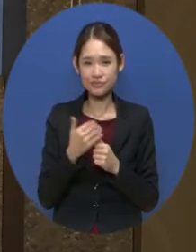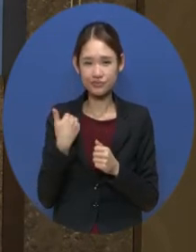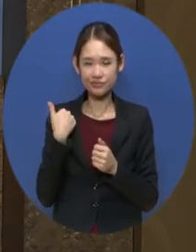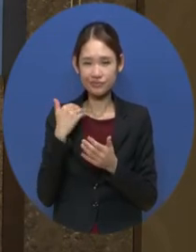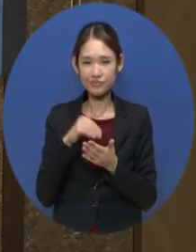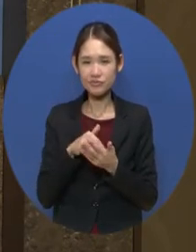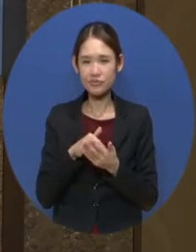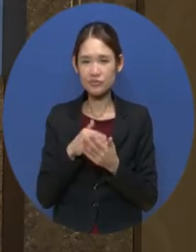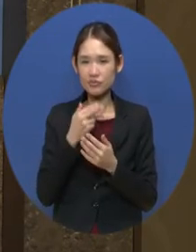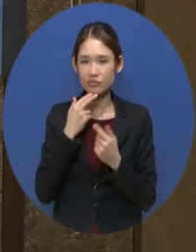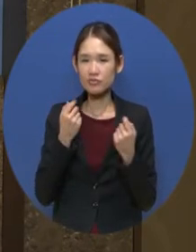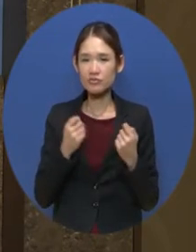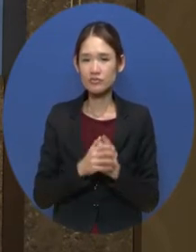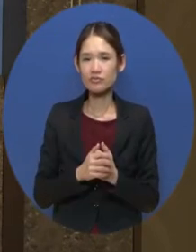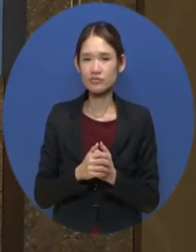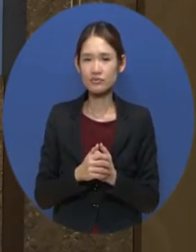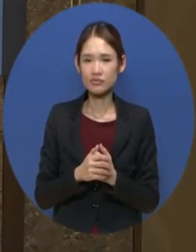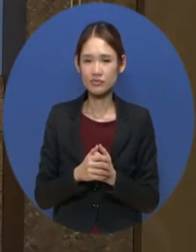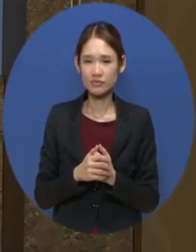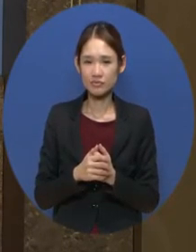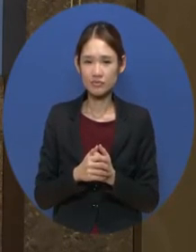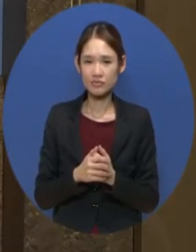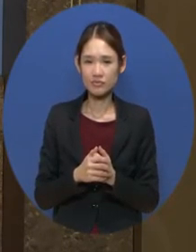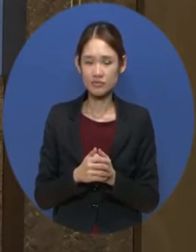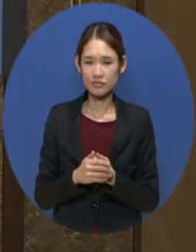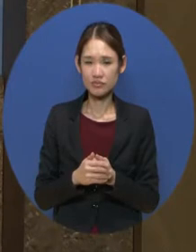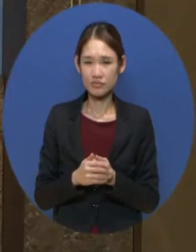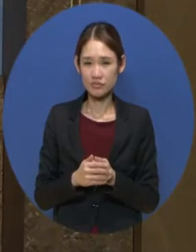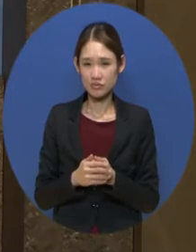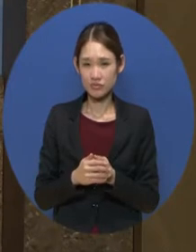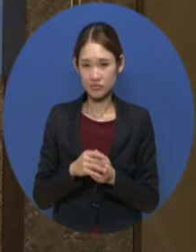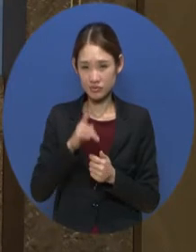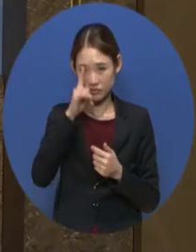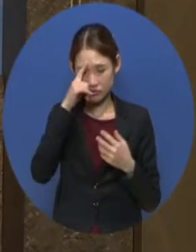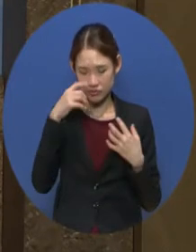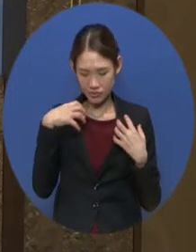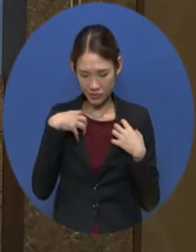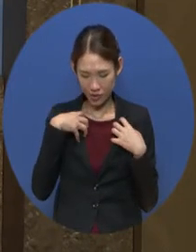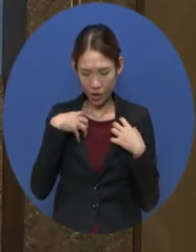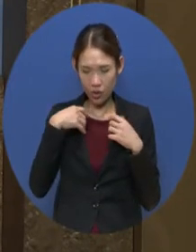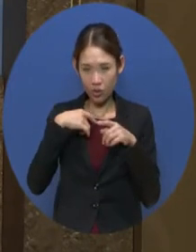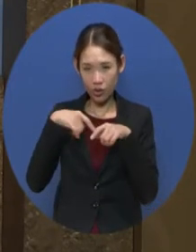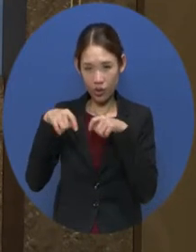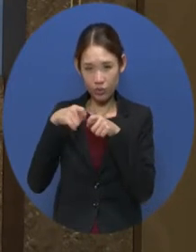않았나 싶거든요. 네네. 이제는 그런 부분들을 좀